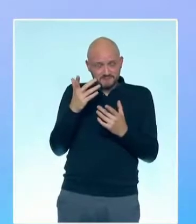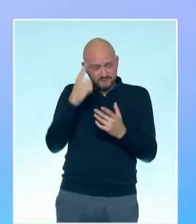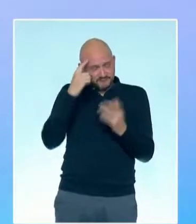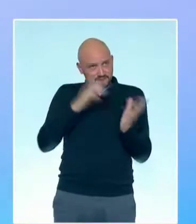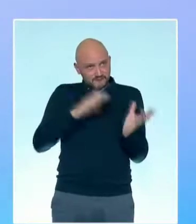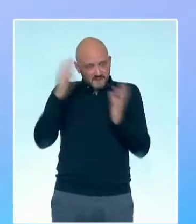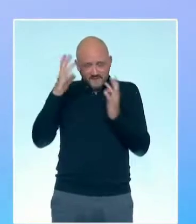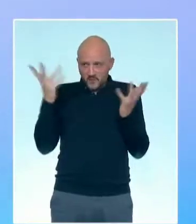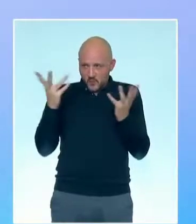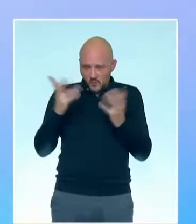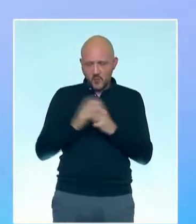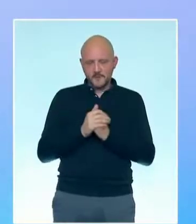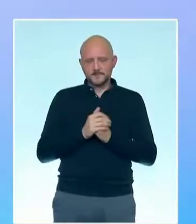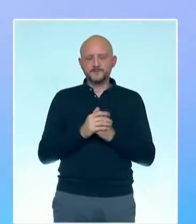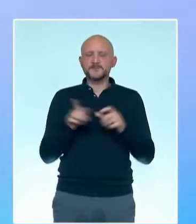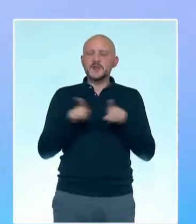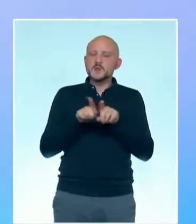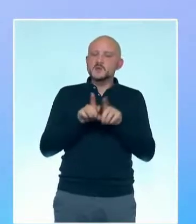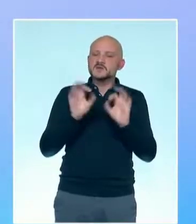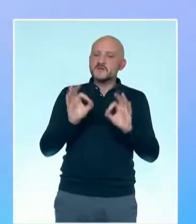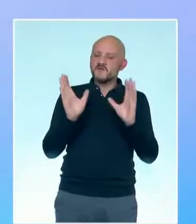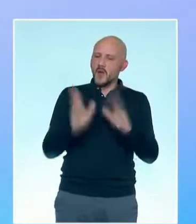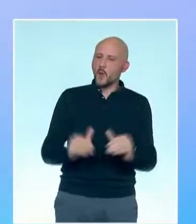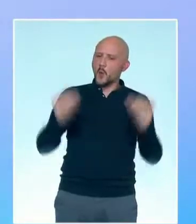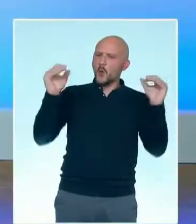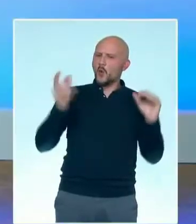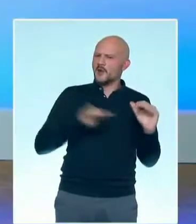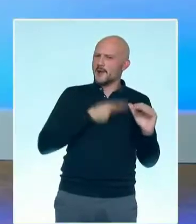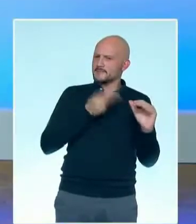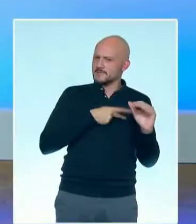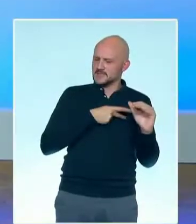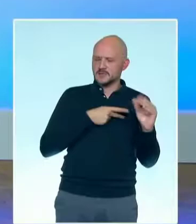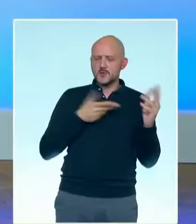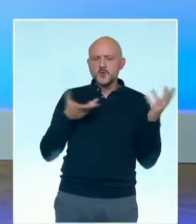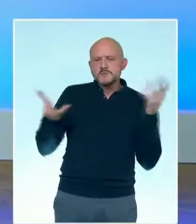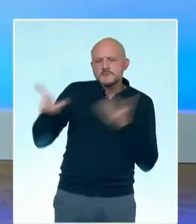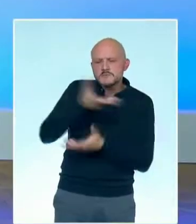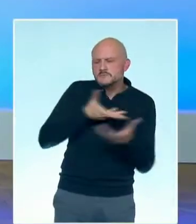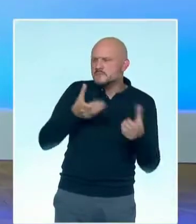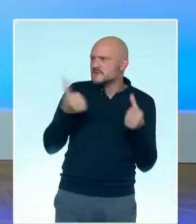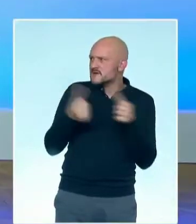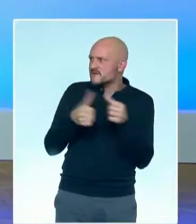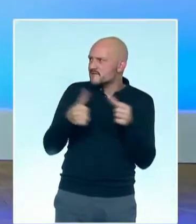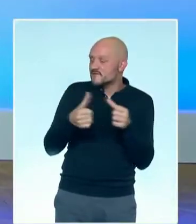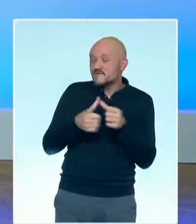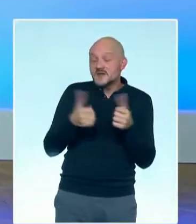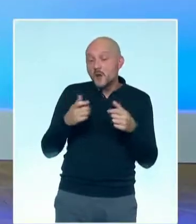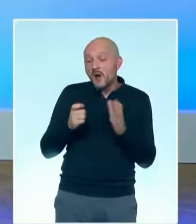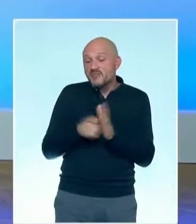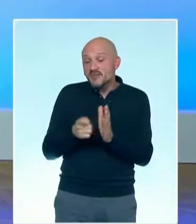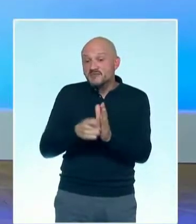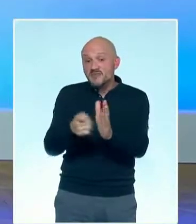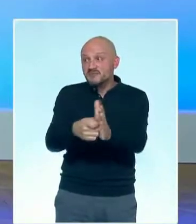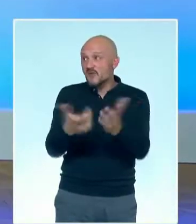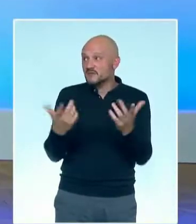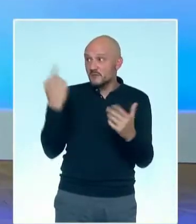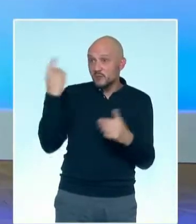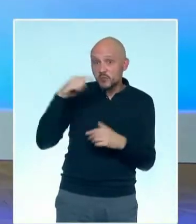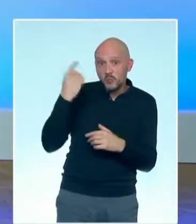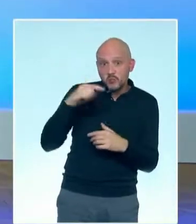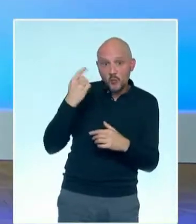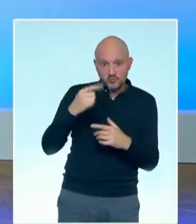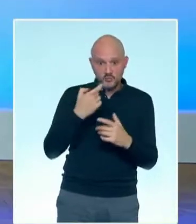congrès, et notamment plusieurs congrès médicaux qui ont lieu. Qu'est-ce qu'on va faire avec tous ces congrès? Est-ce que vous prenez là aussi des